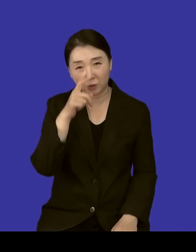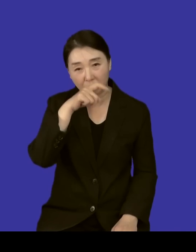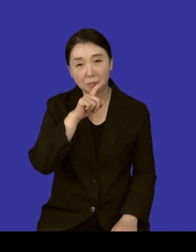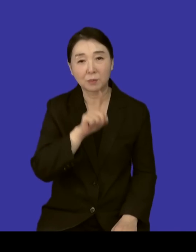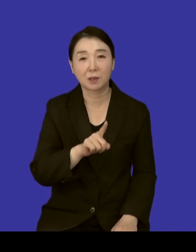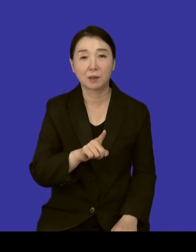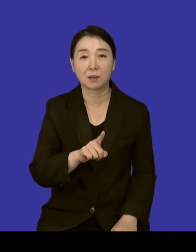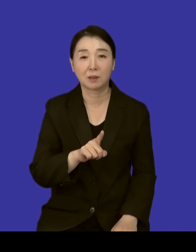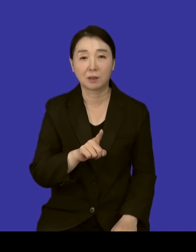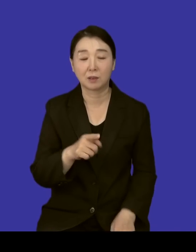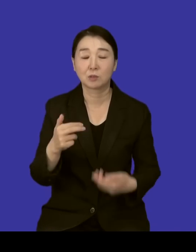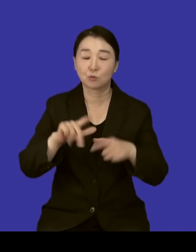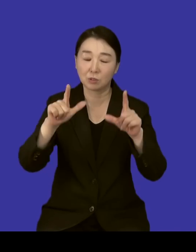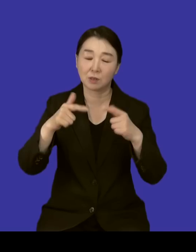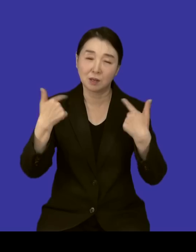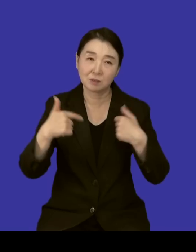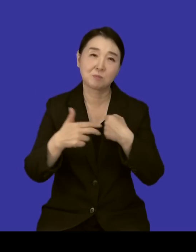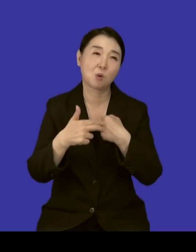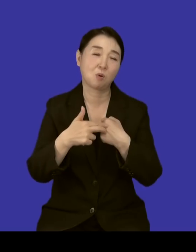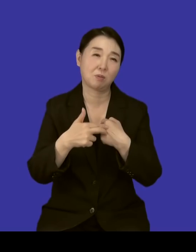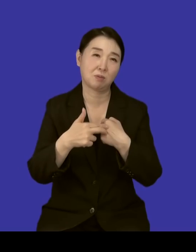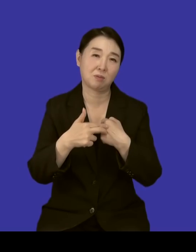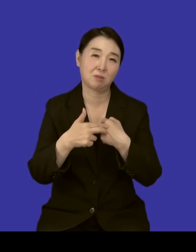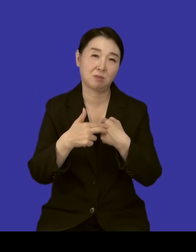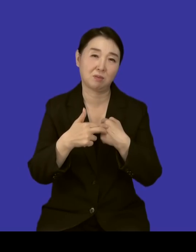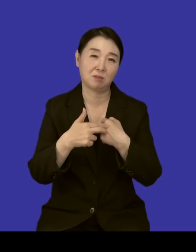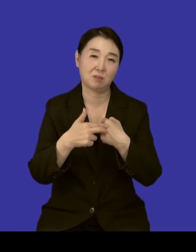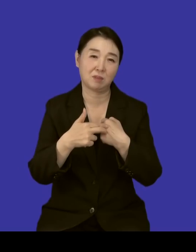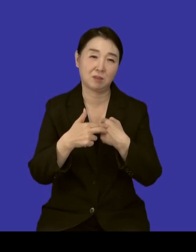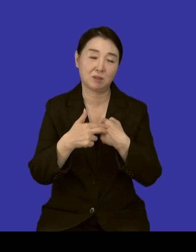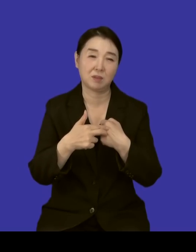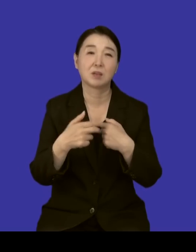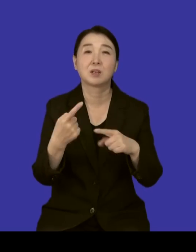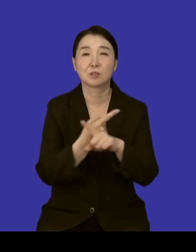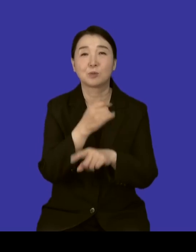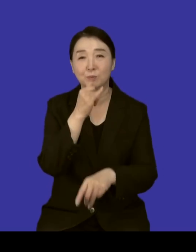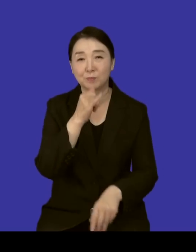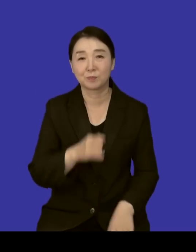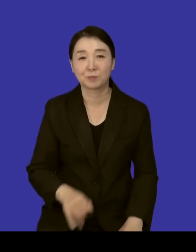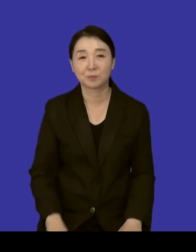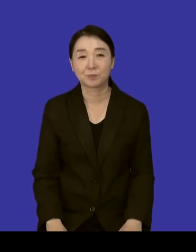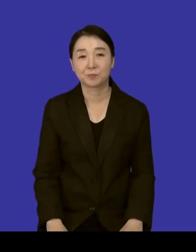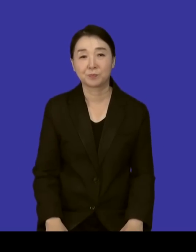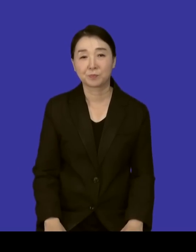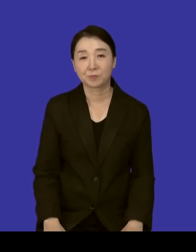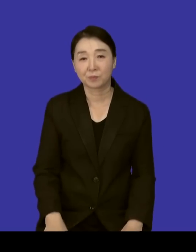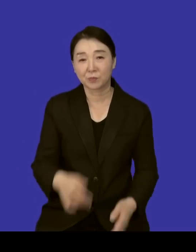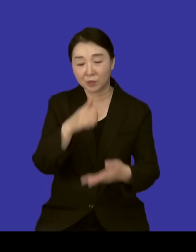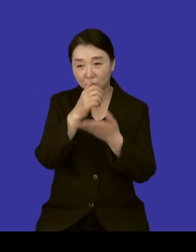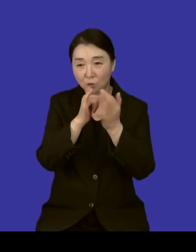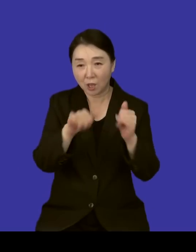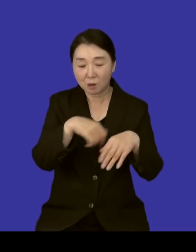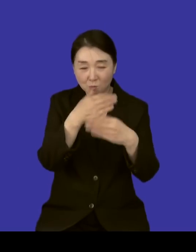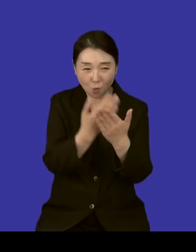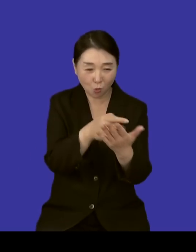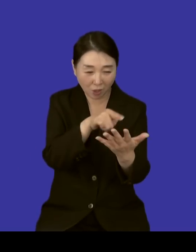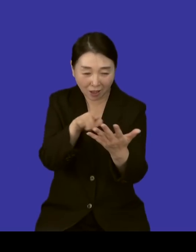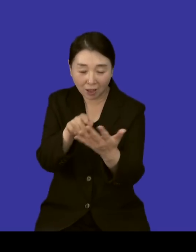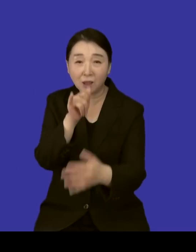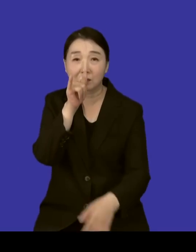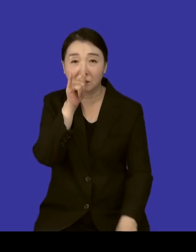더럽혔다고 예. 주일날 맨날 병원 열어놨거든요. 아. 그러니까 이제 이런 모든 죄악들이 거기 다